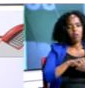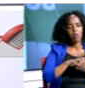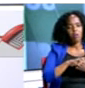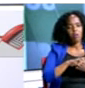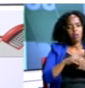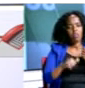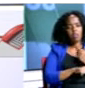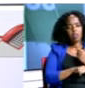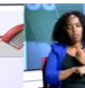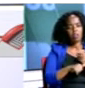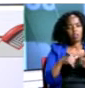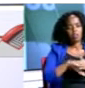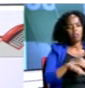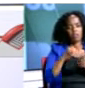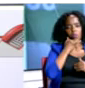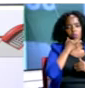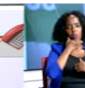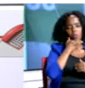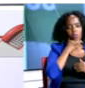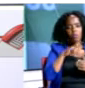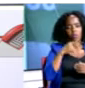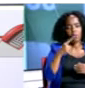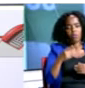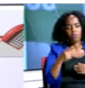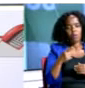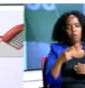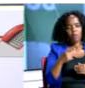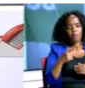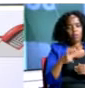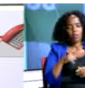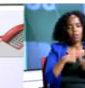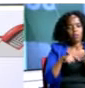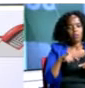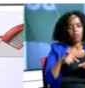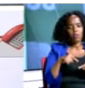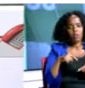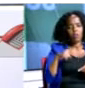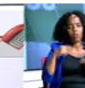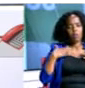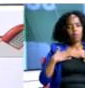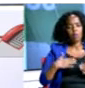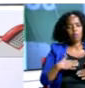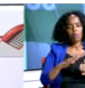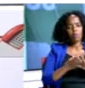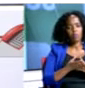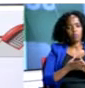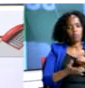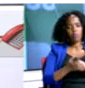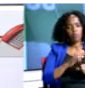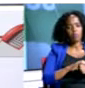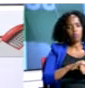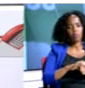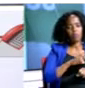imunijaru. Dugungora ini mata satu ni malisi. Kandu fe kama berati. Kalau mijes satu dursor fe guya